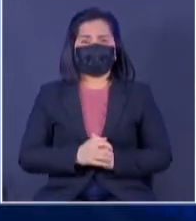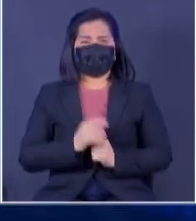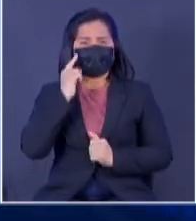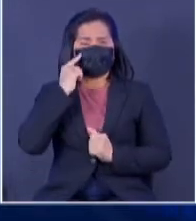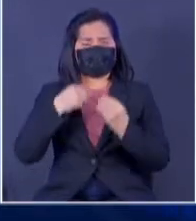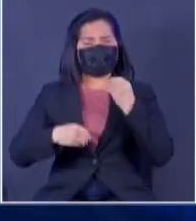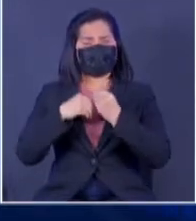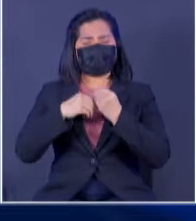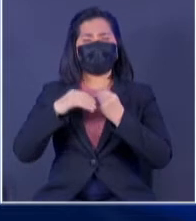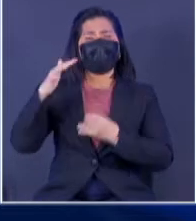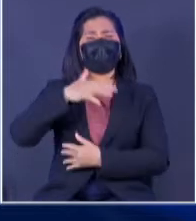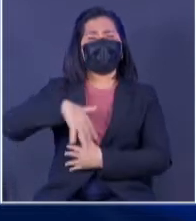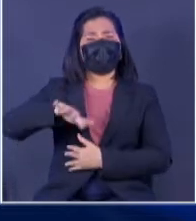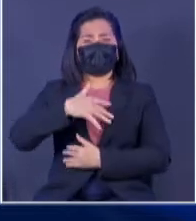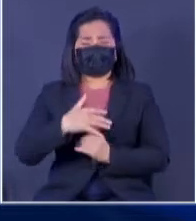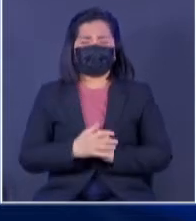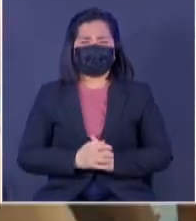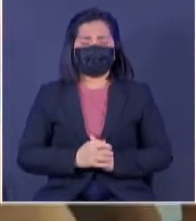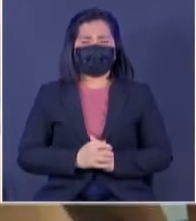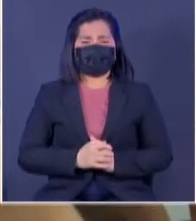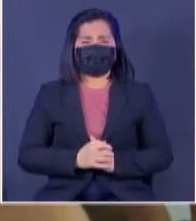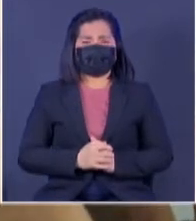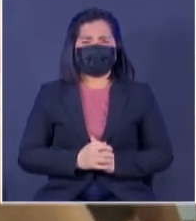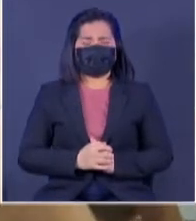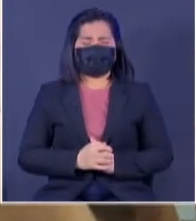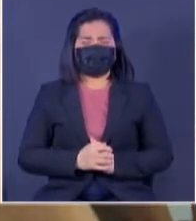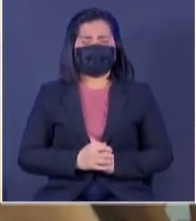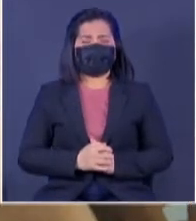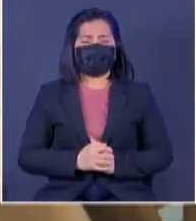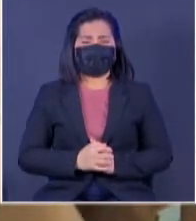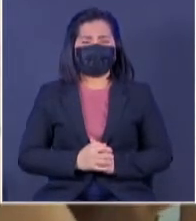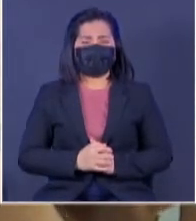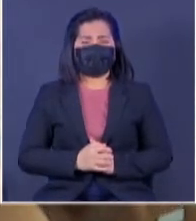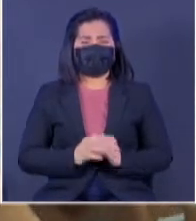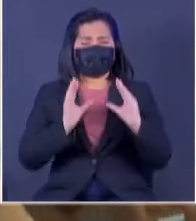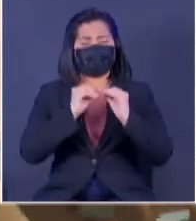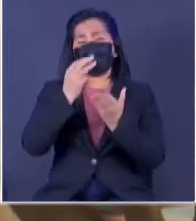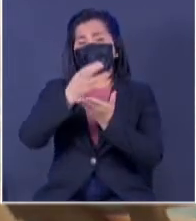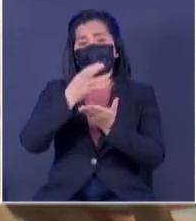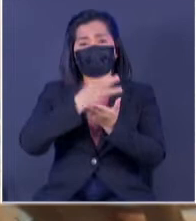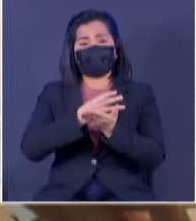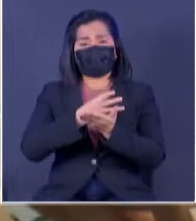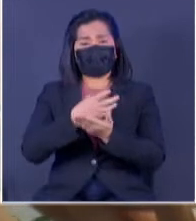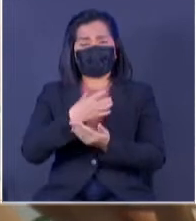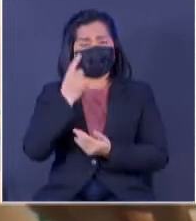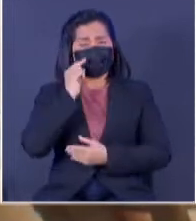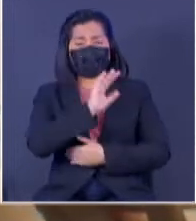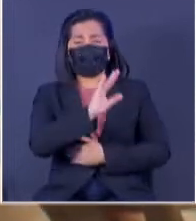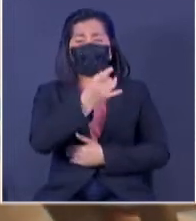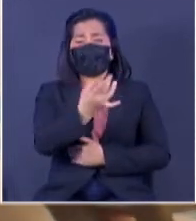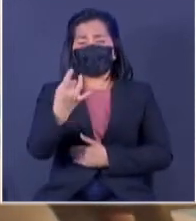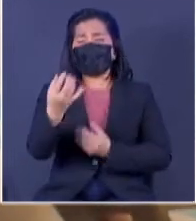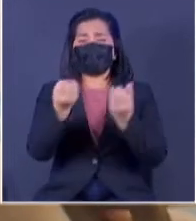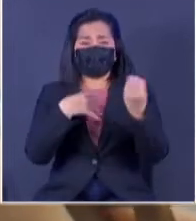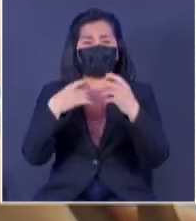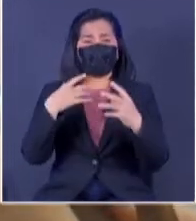ความเห็นทั่วไปในที่ประชุมเท่านั้นครับ ปกติประชุมวิชาการเนี่ยเราต้องการความเห็นที่หลากหลายนะครับเพื่อ